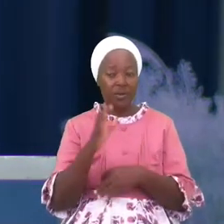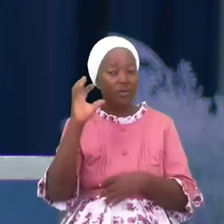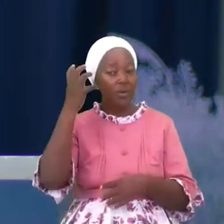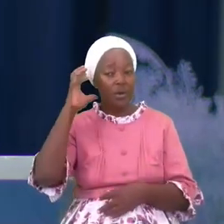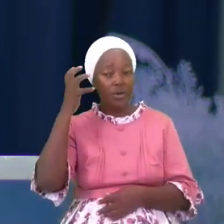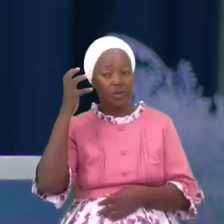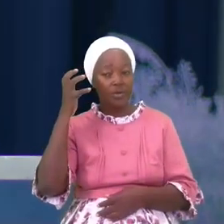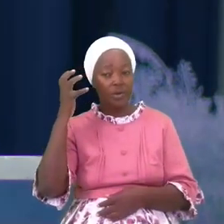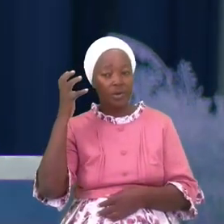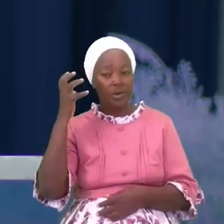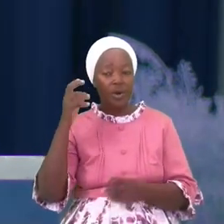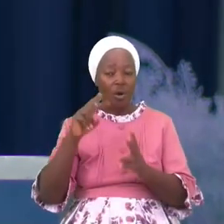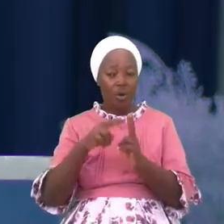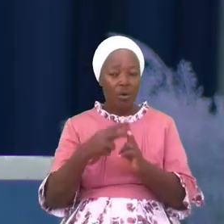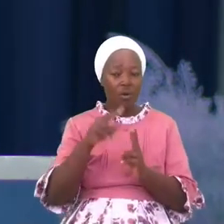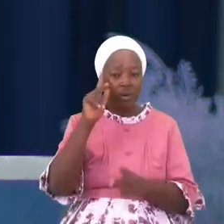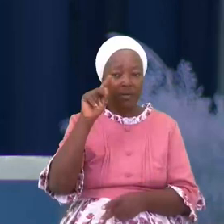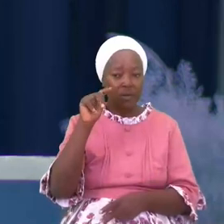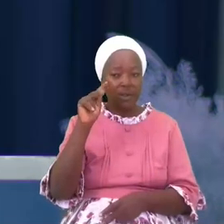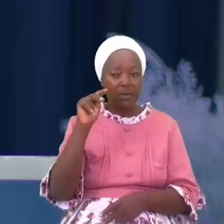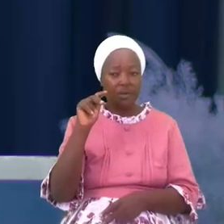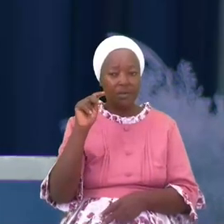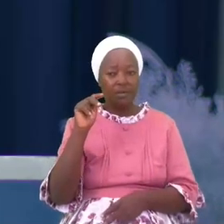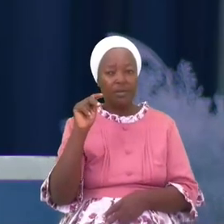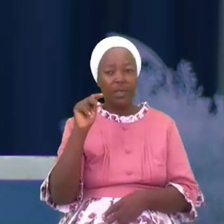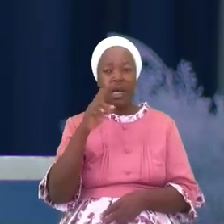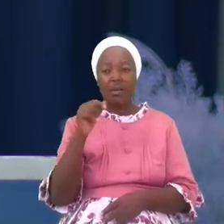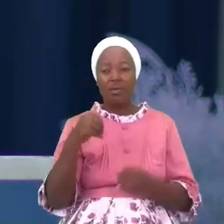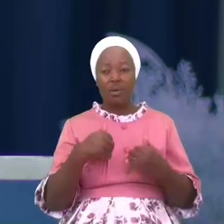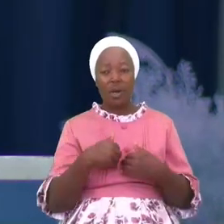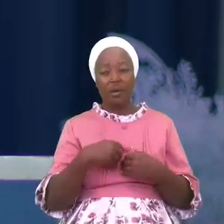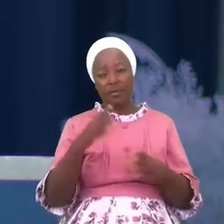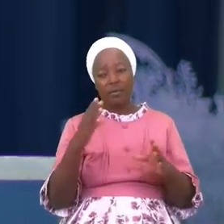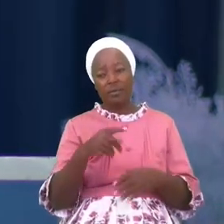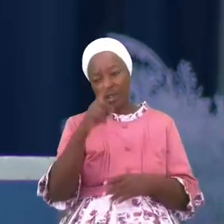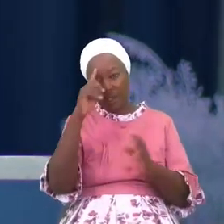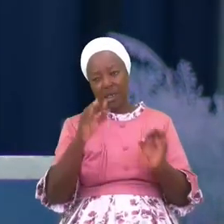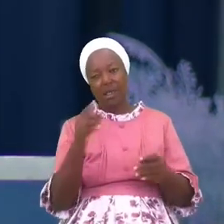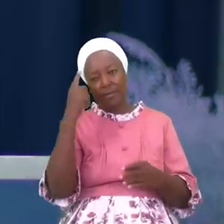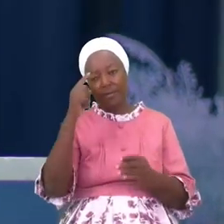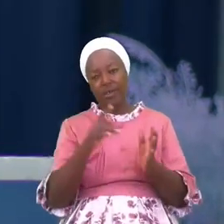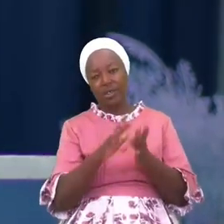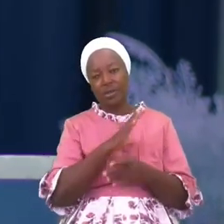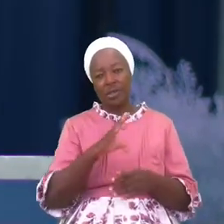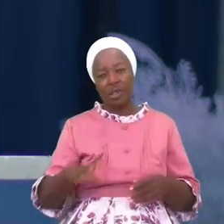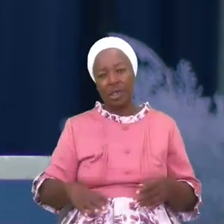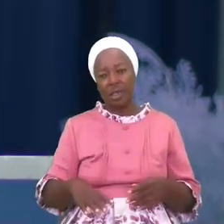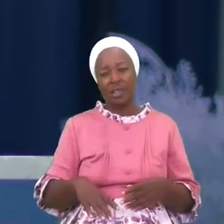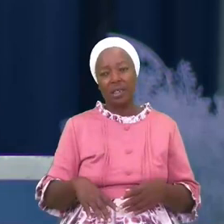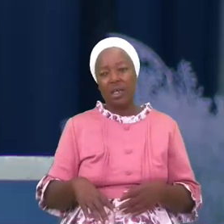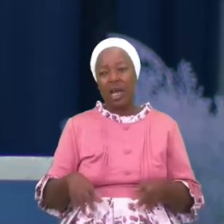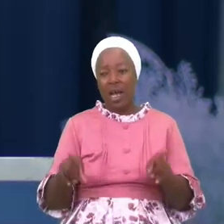Vous qui avez suivi à la radio ou bien à la télévision, il y a des numéros qui vous sont